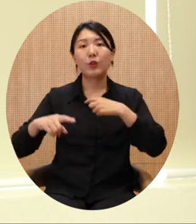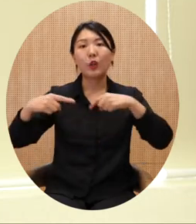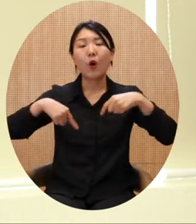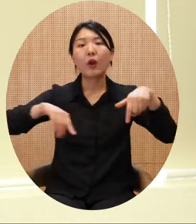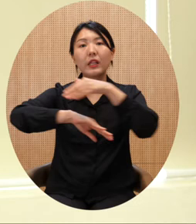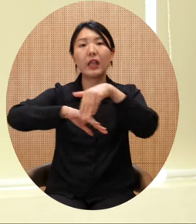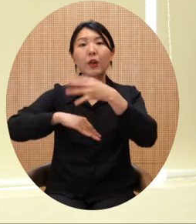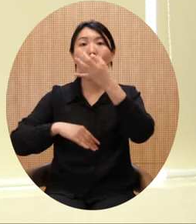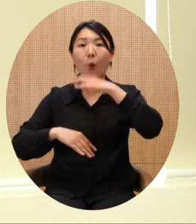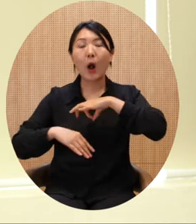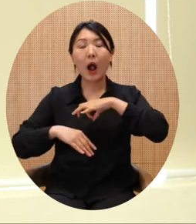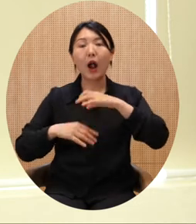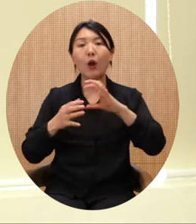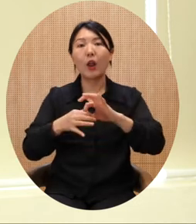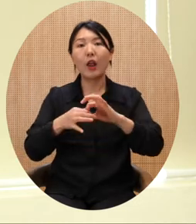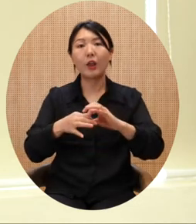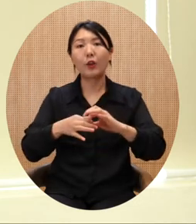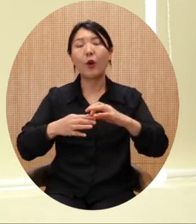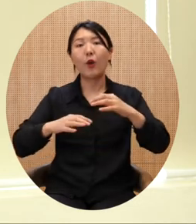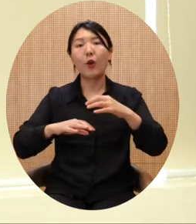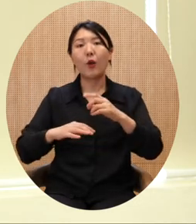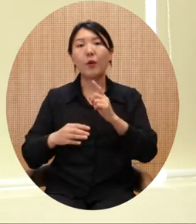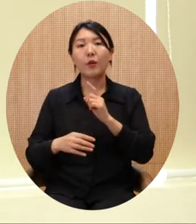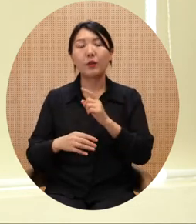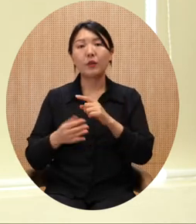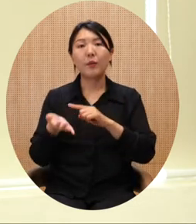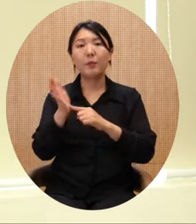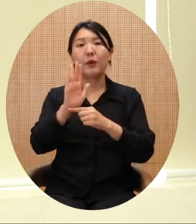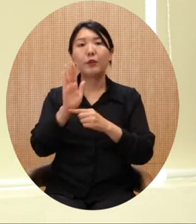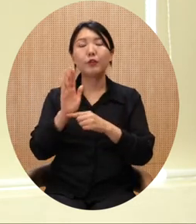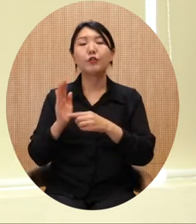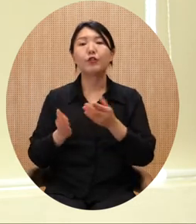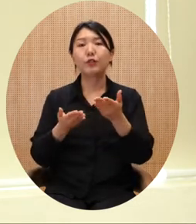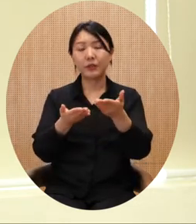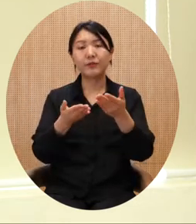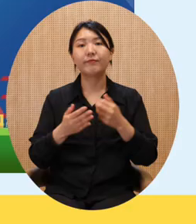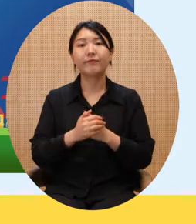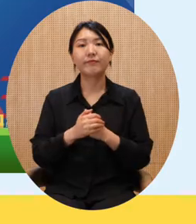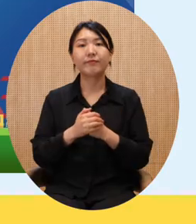주실 한국도시연구소 최영량 소장님을 모시겠습니다.